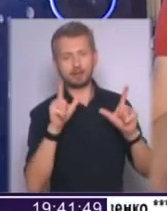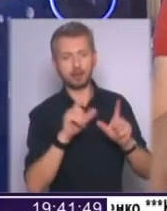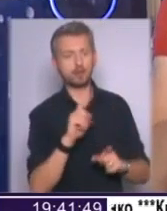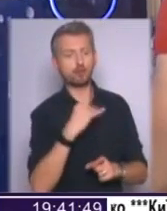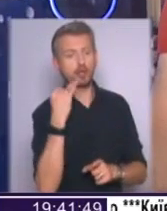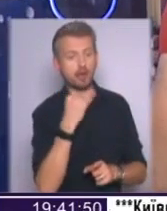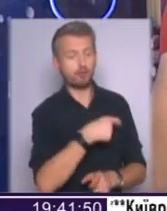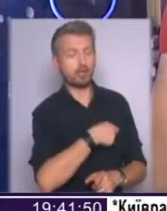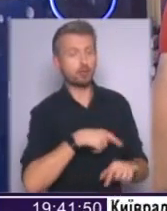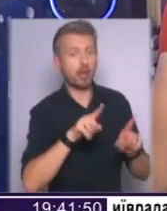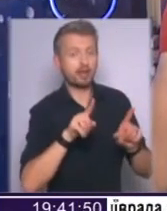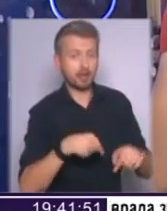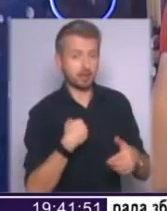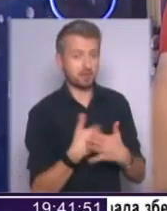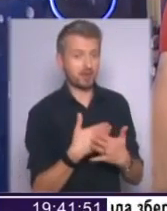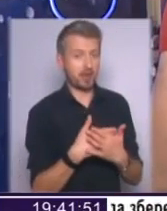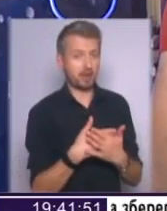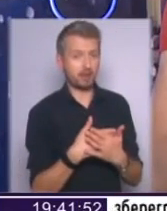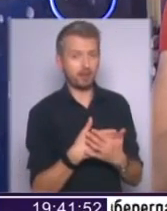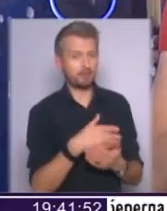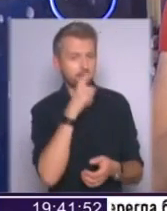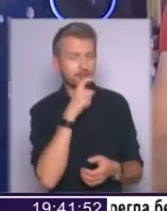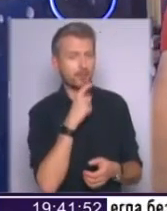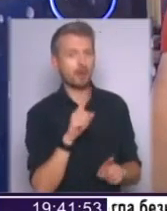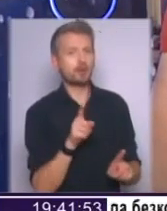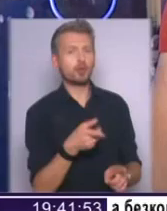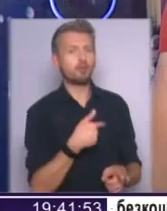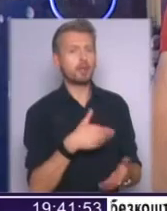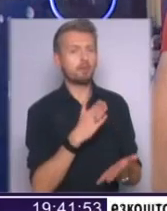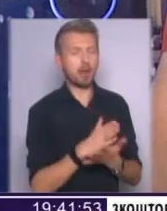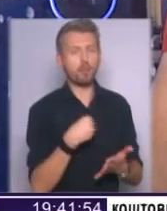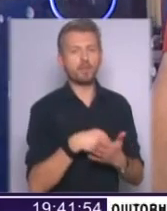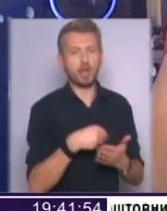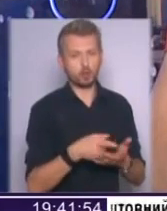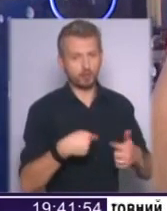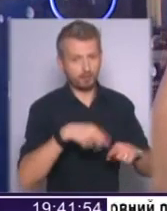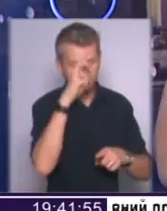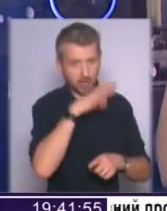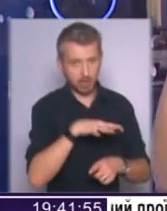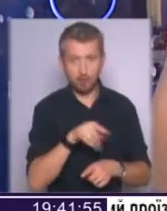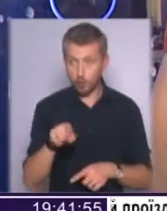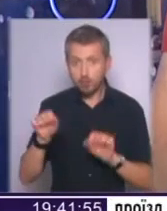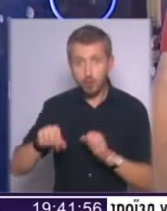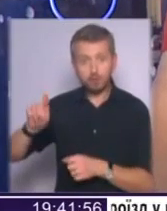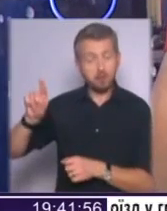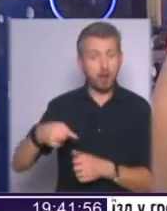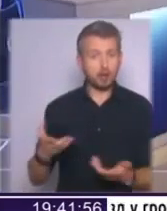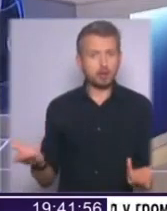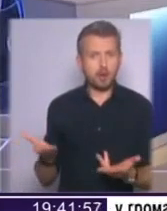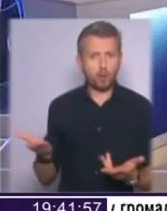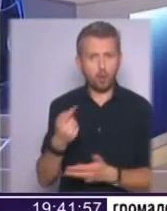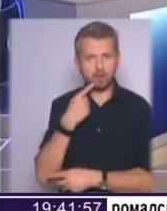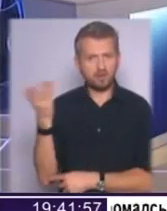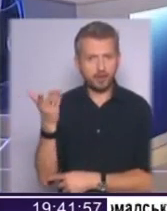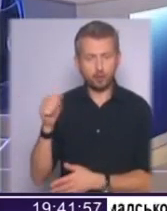що депутати теж, мені здається, не зовсім свідомі, що ж ми маємо у фінансовій сфері країни. Ну так, але вони ж можуть вимагати якогось